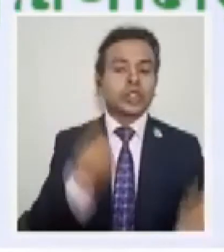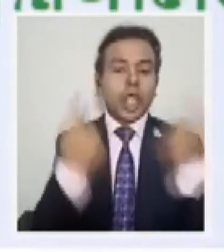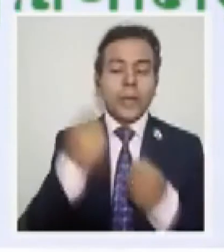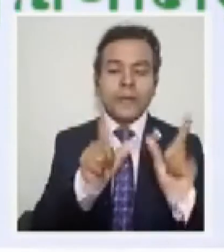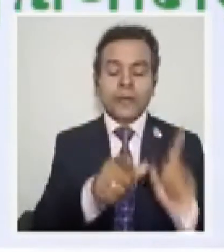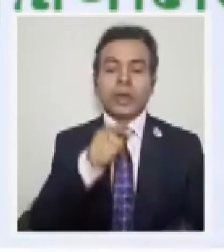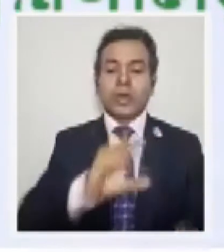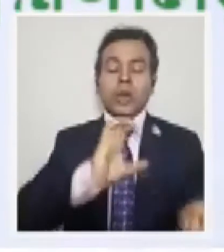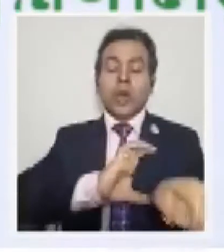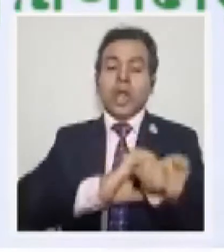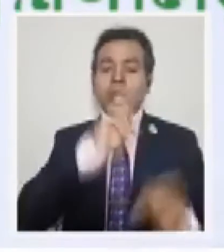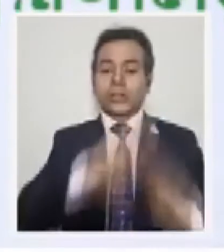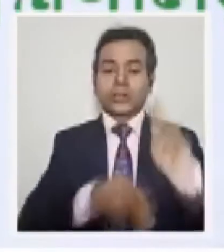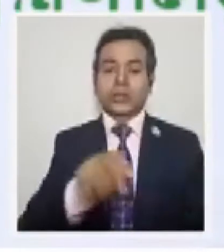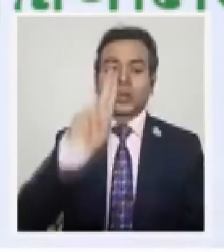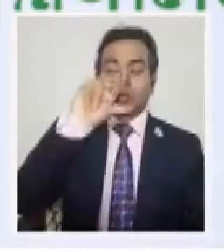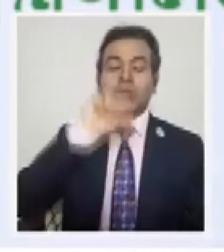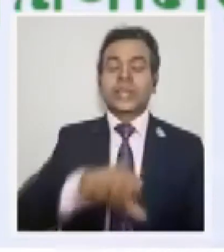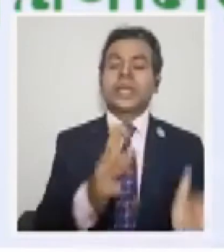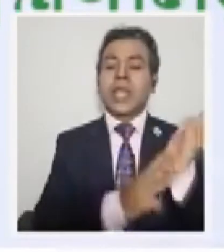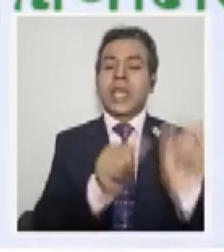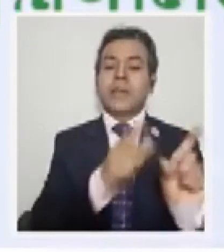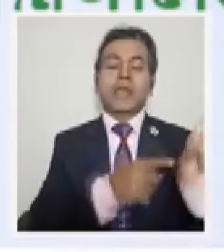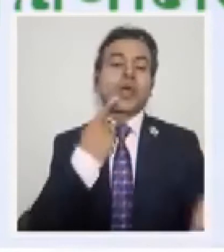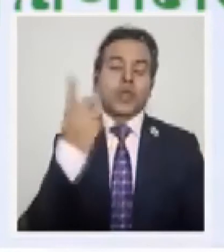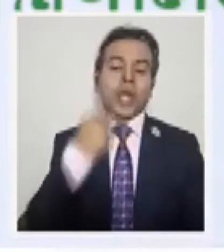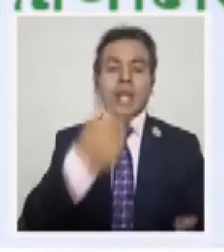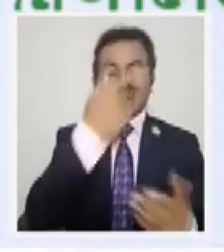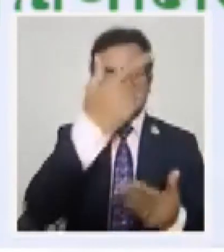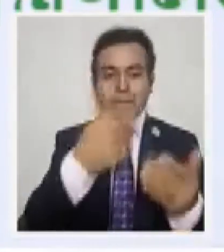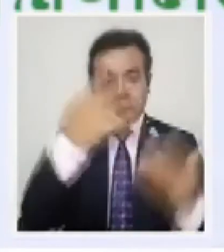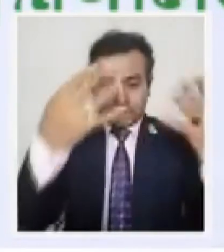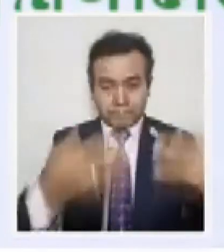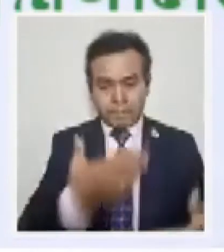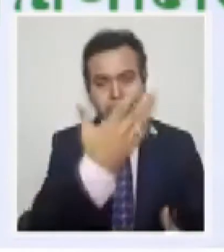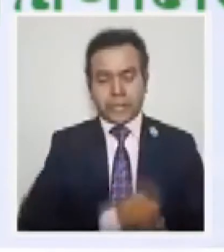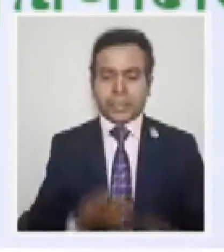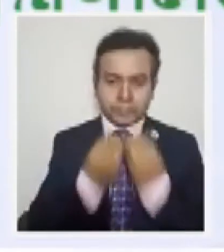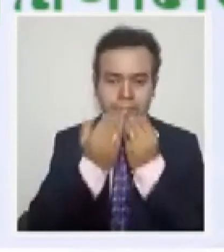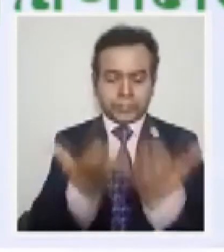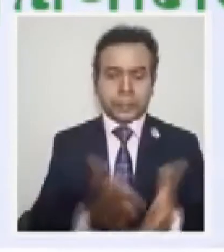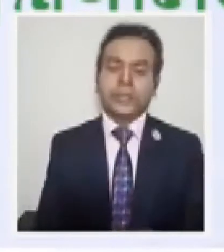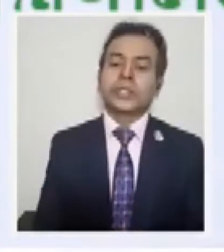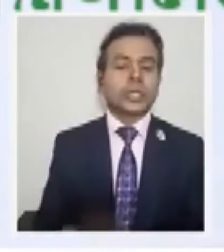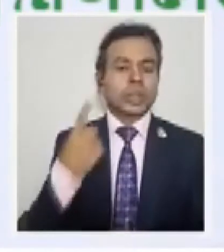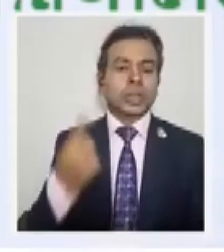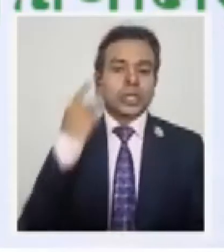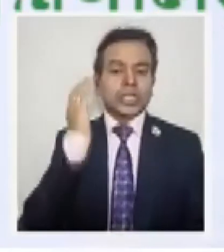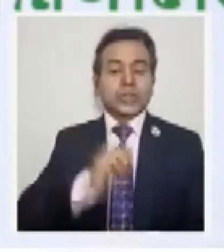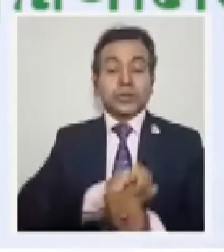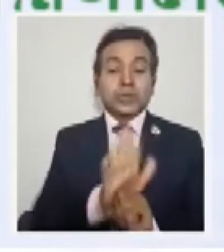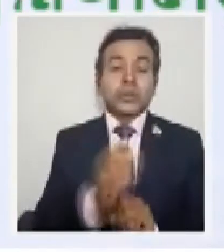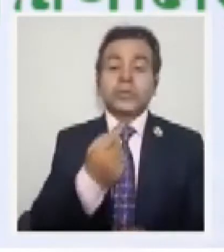৩,৫৭,৬৮৮ জন। দক্ষিণ এশিয়া পরিস্থিতি এবং বিশ্ব পরিস্থিতি আমরা গ্রহণ করেছি সিচুয়েশন রিপোর্ট ২৯ মে বিশ্ব স্বাস্থ্য সংস্থা